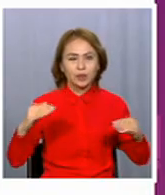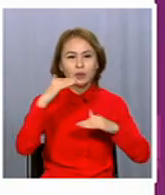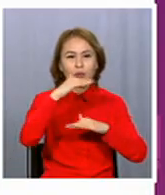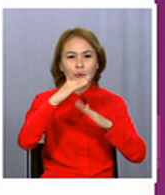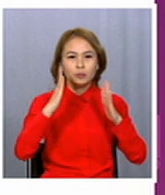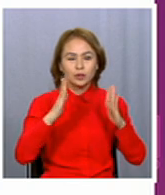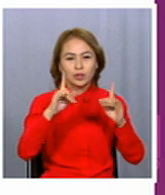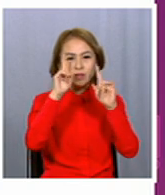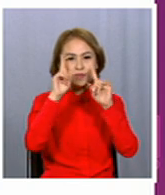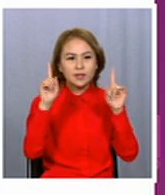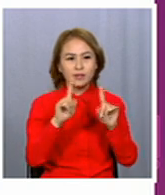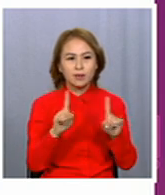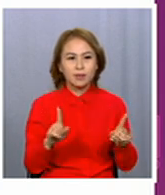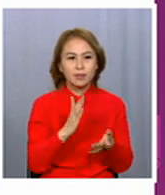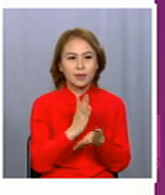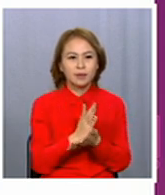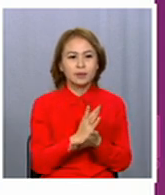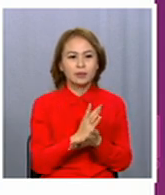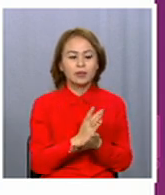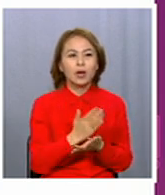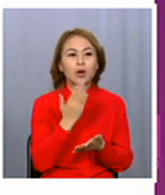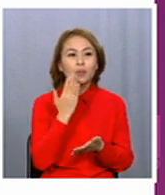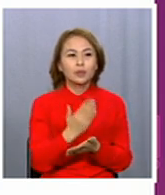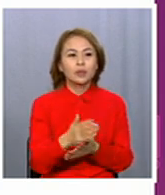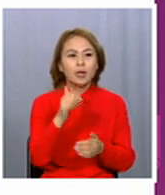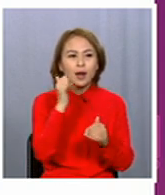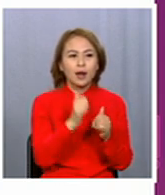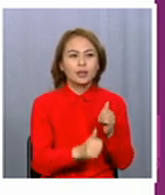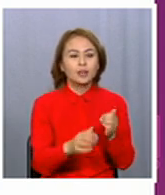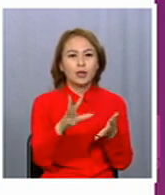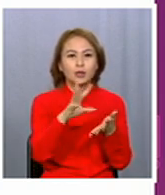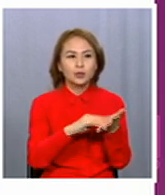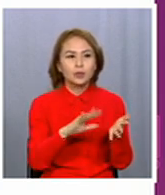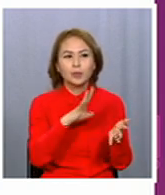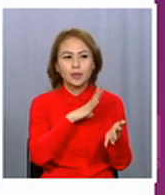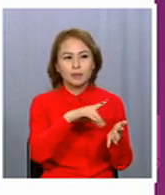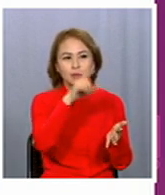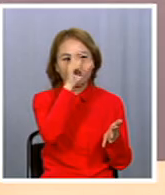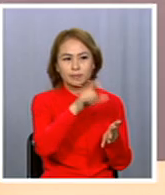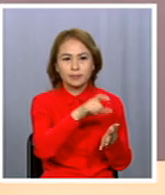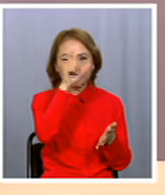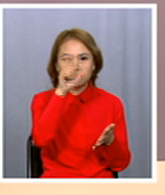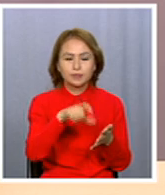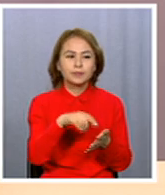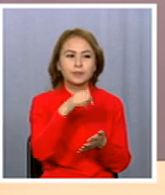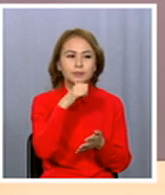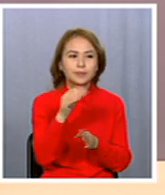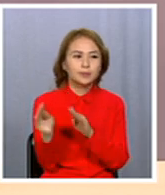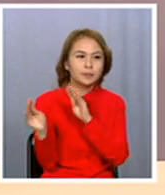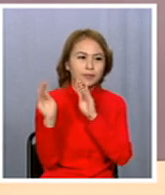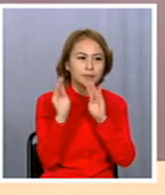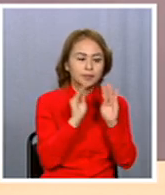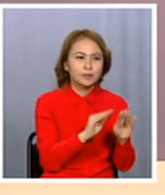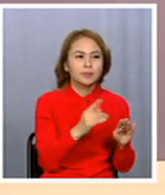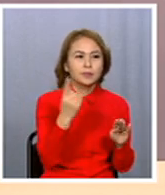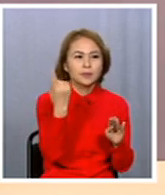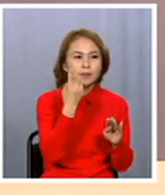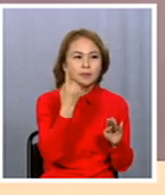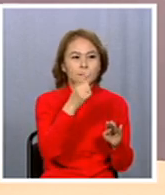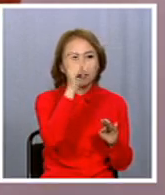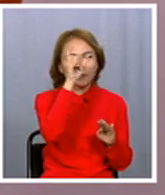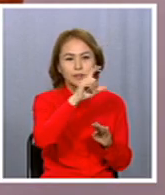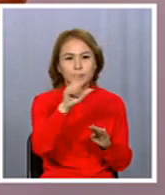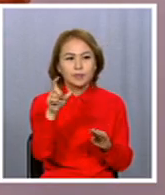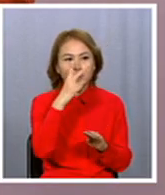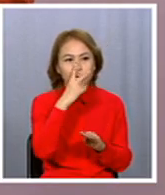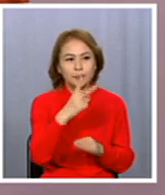берілген. Фигураларды әр бағанға қайталанбайтындай етіп орналастырындар. Ол үшін бірінші бағанға назар